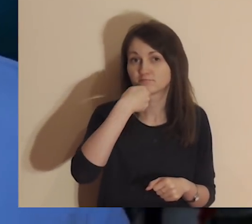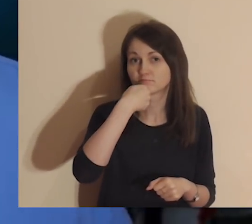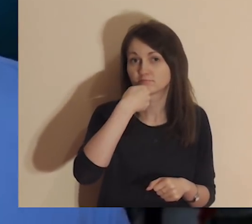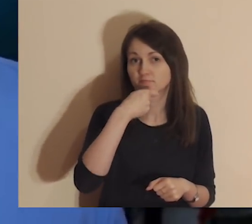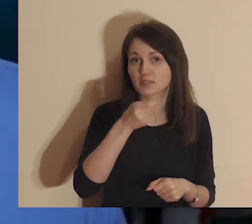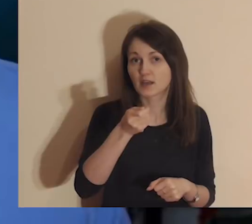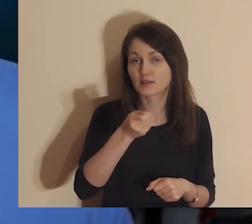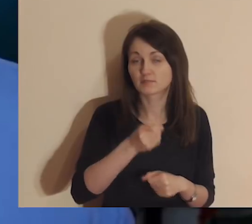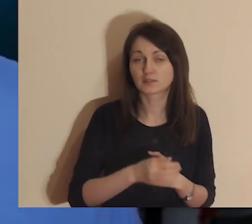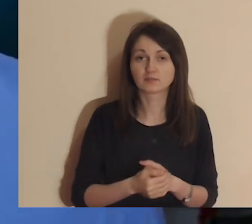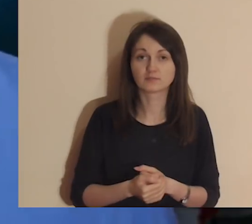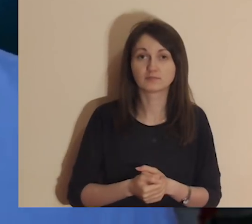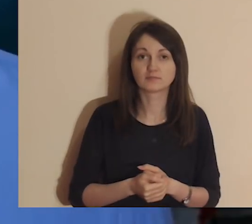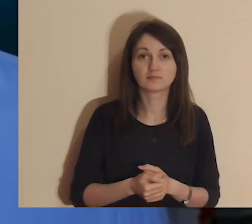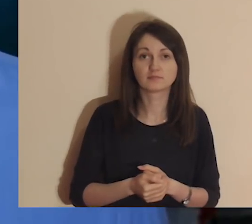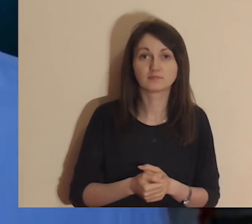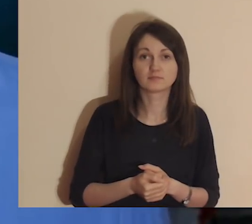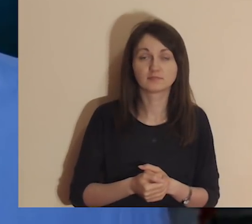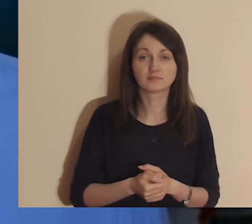można wyczuć emocjonalnie